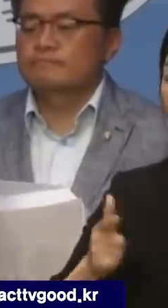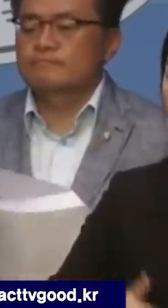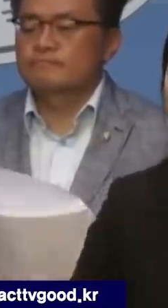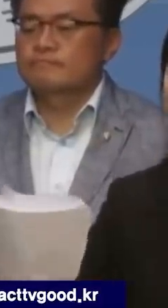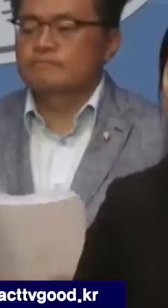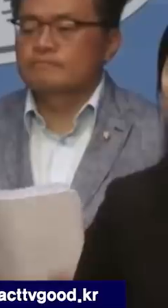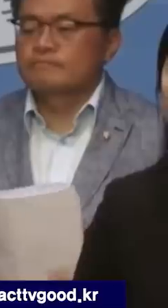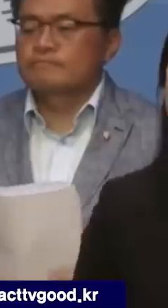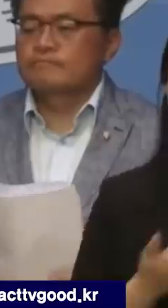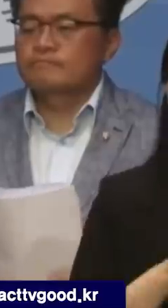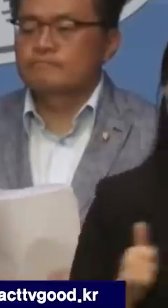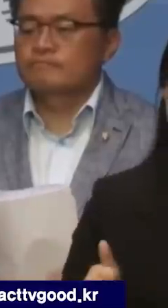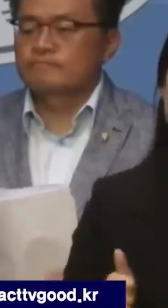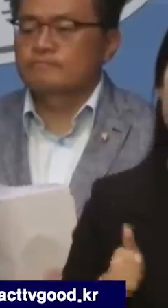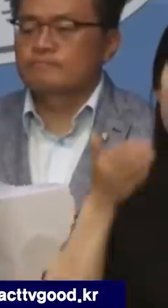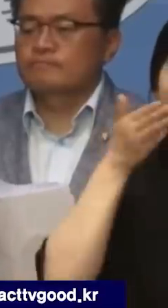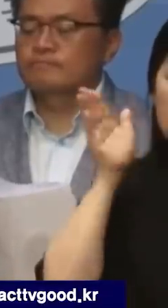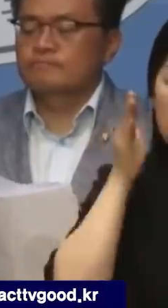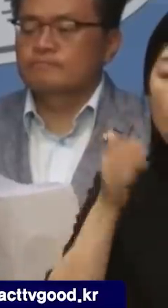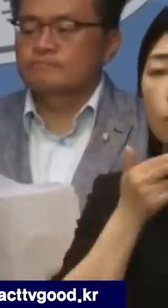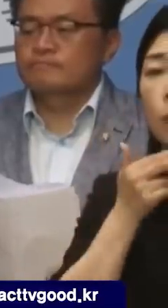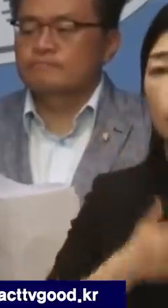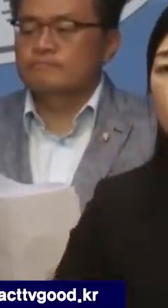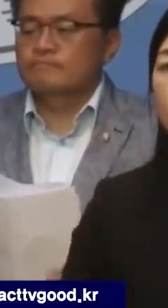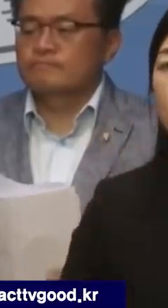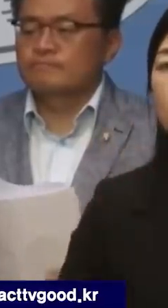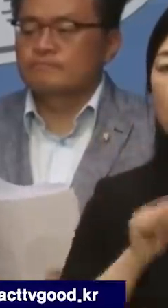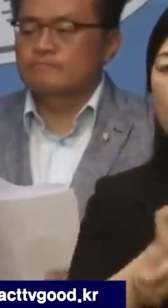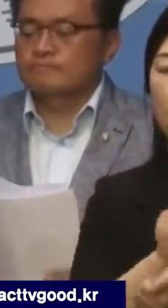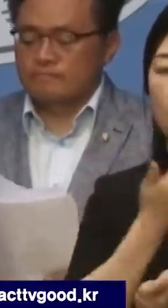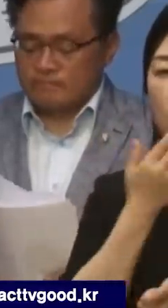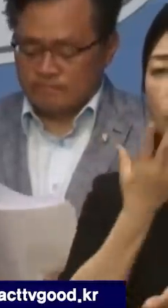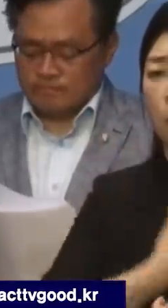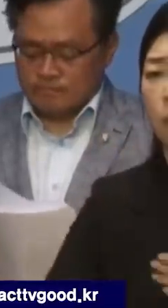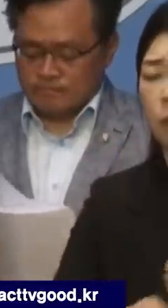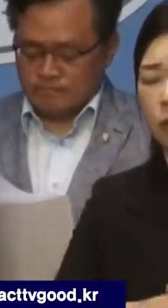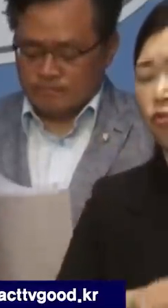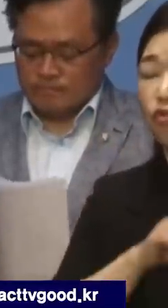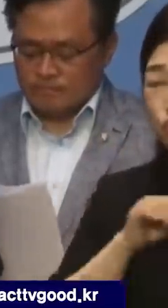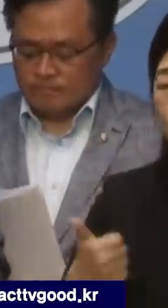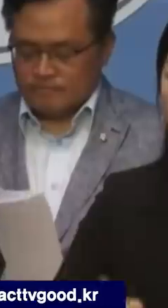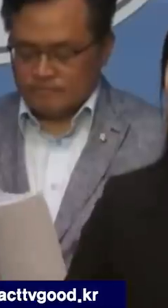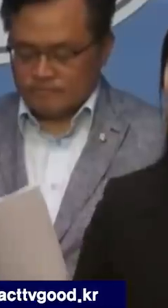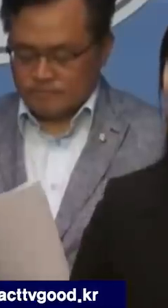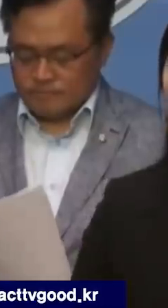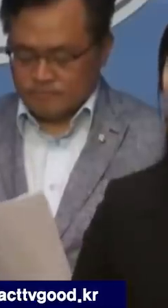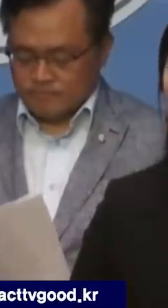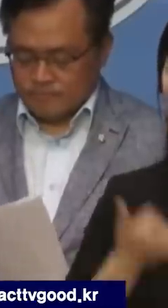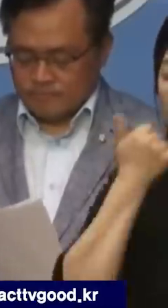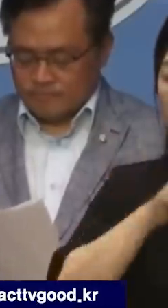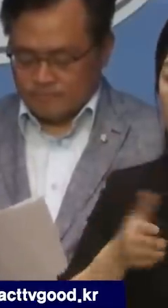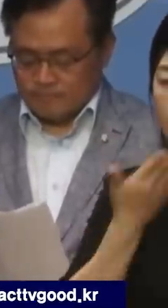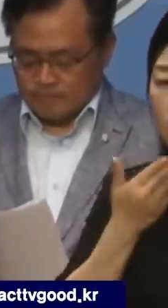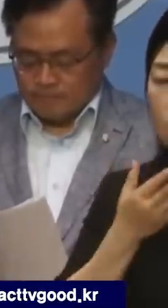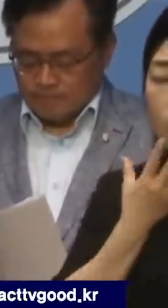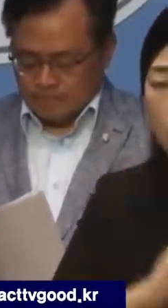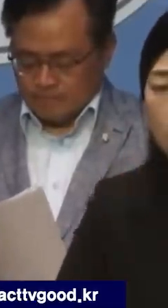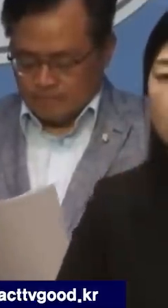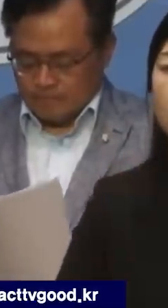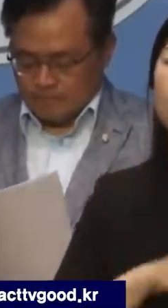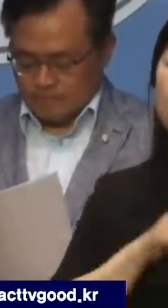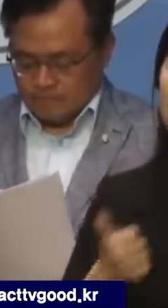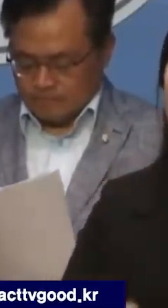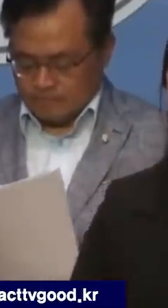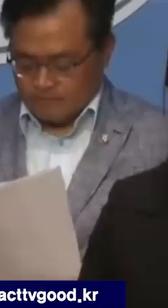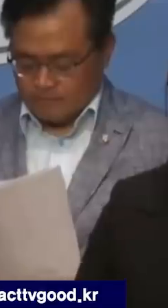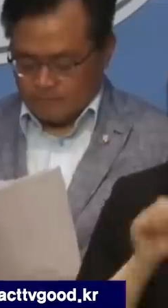우리는 인간은 아가미가 없어요. 오염수 먹으면 죽어요. 바닷물 먹어도 죽어요. 오염되지 않은